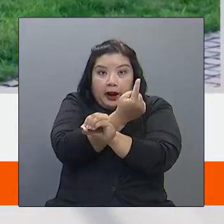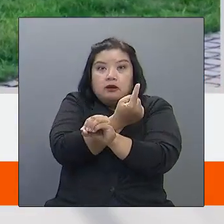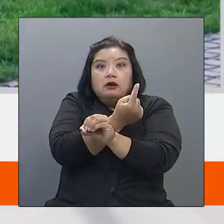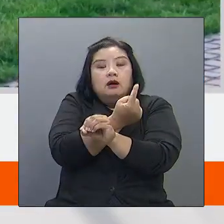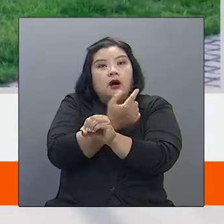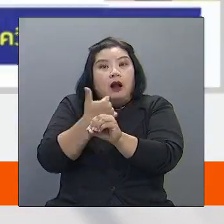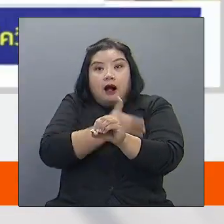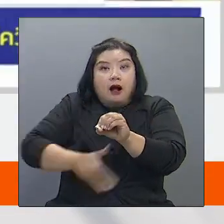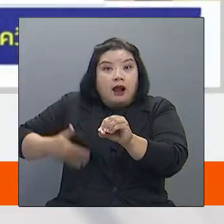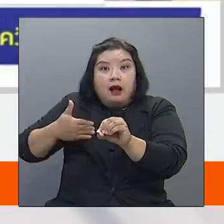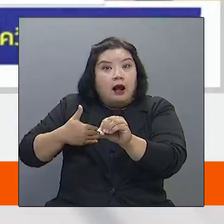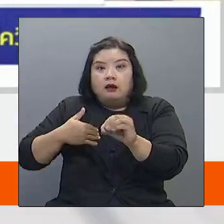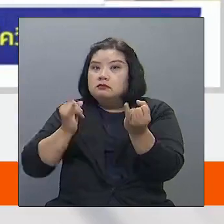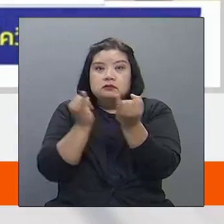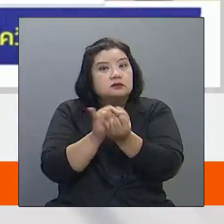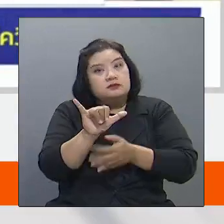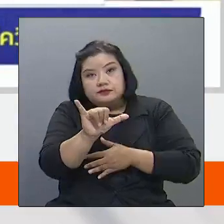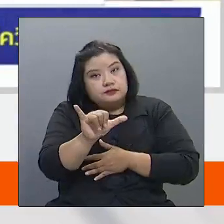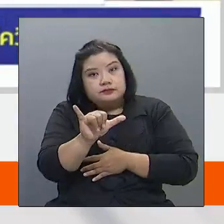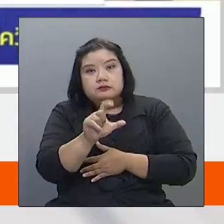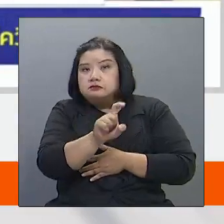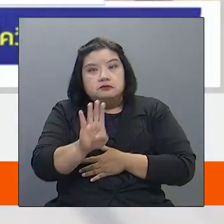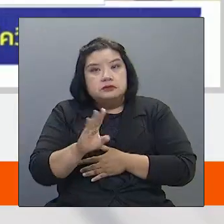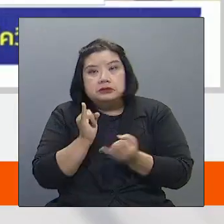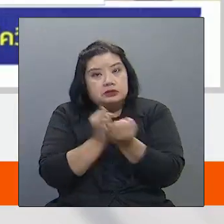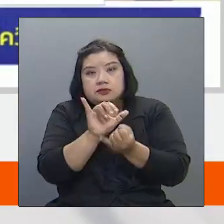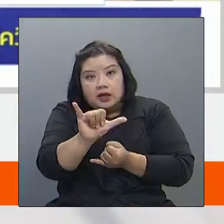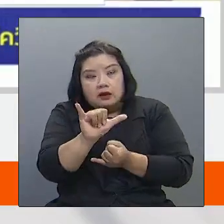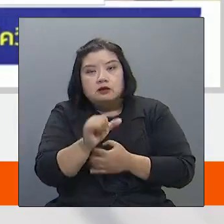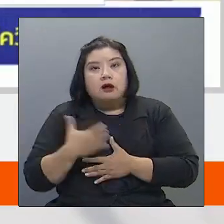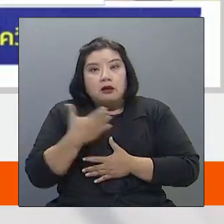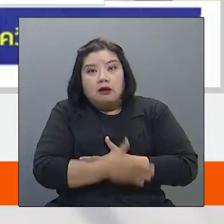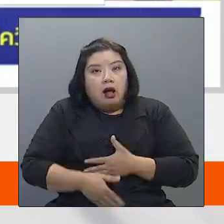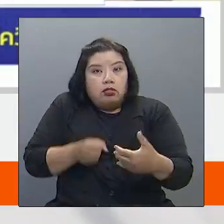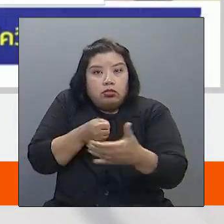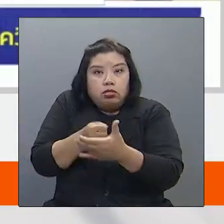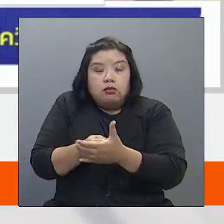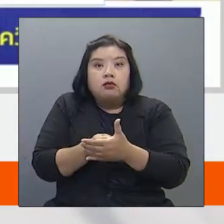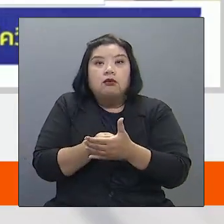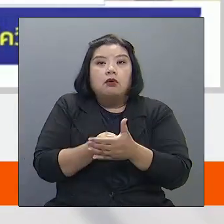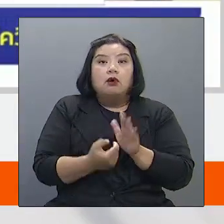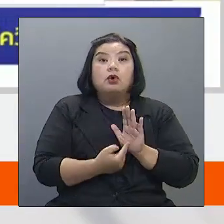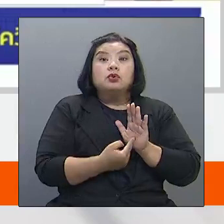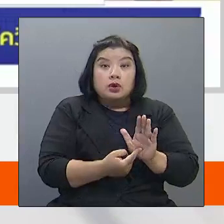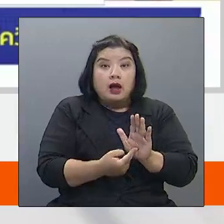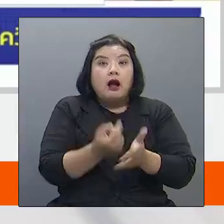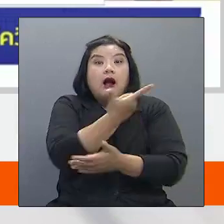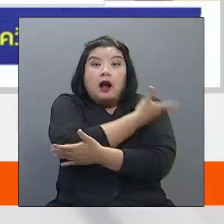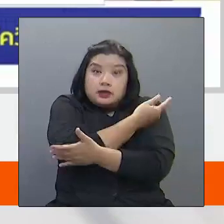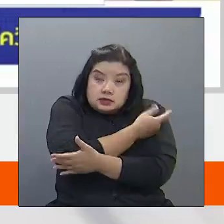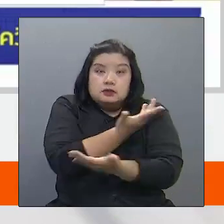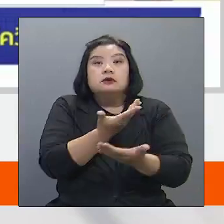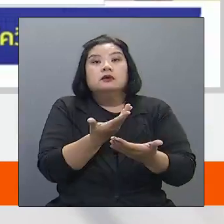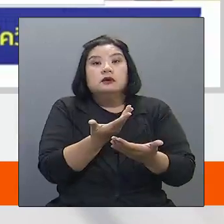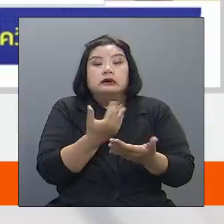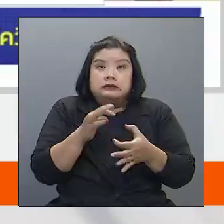างกายของเราเนี่ยไม่เคยเจอ XBB มาก่อนเพราะฉะนั้นภูมิคุ้มกันจากร่างกายของเราเนี่ยไม่ว่าจะเป็นการฉีดวัคซีนหรือ